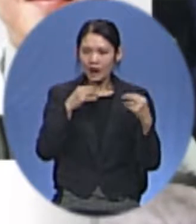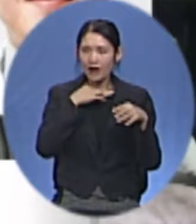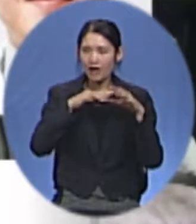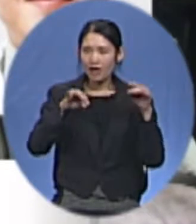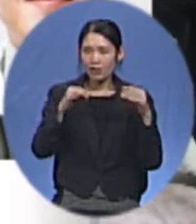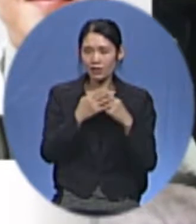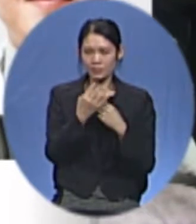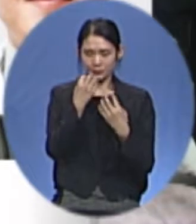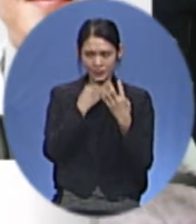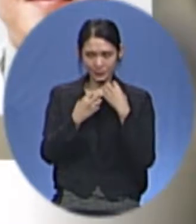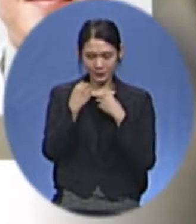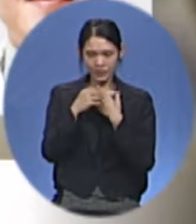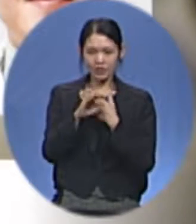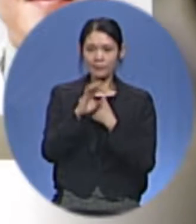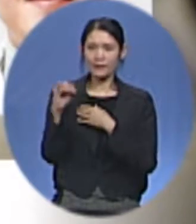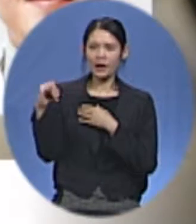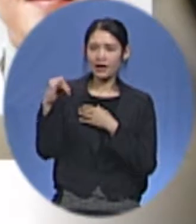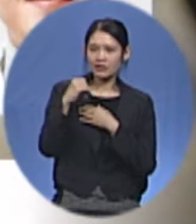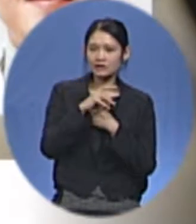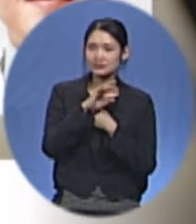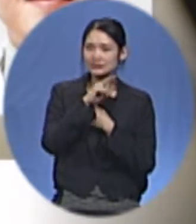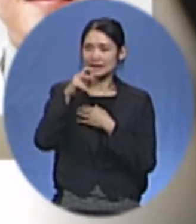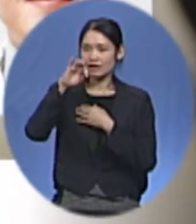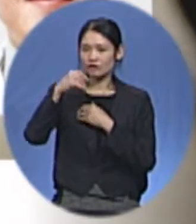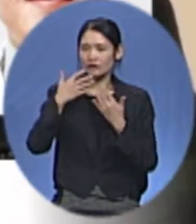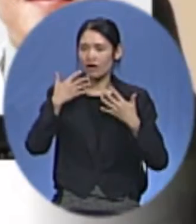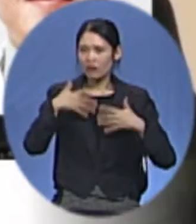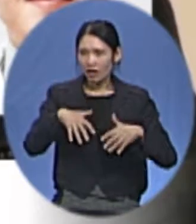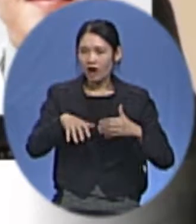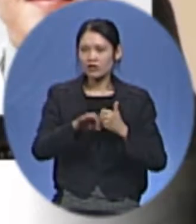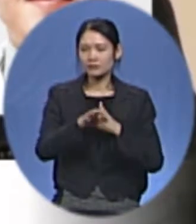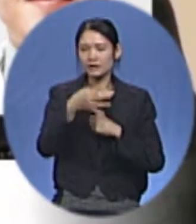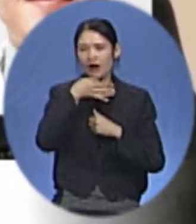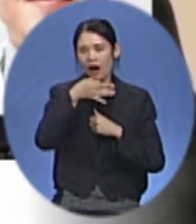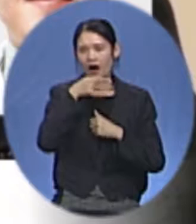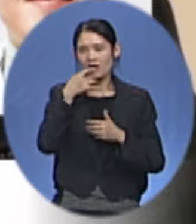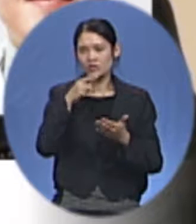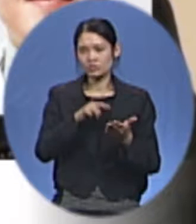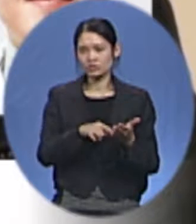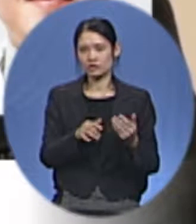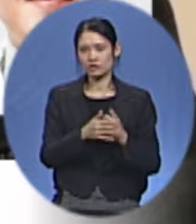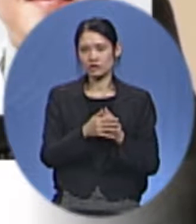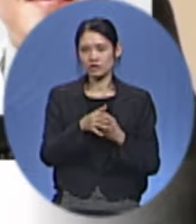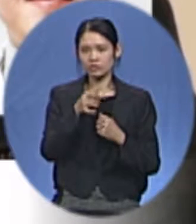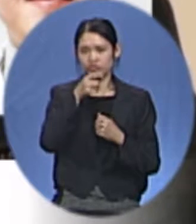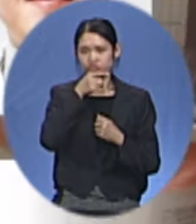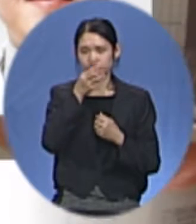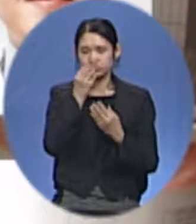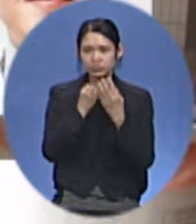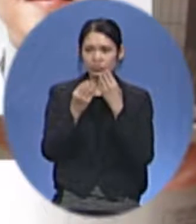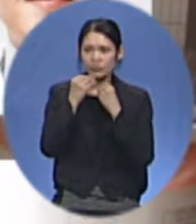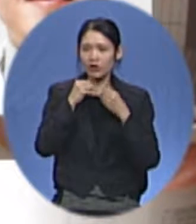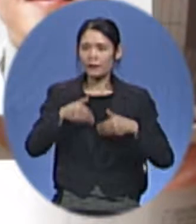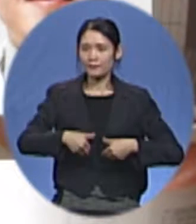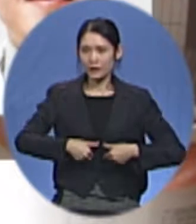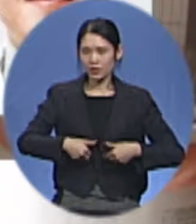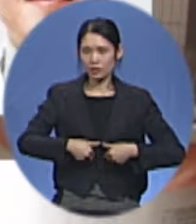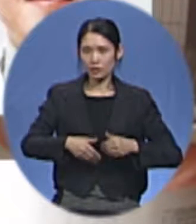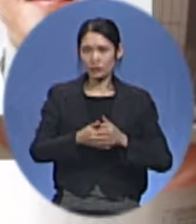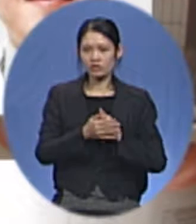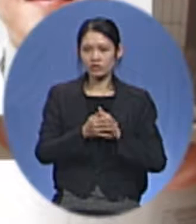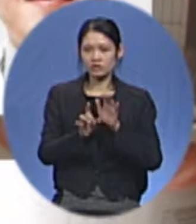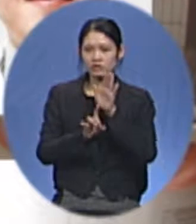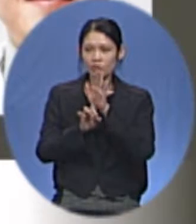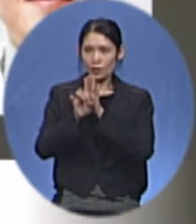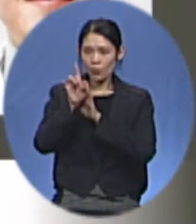점막으로 침투하는 바이러스나 세균에서 약하게 돼서 감기에서 잘 걸리게 되는 것입니다. 물을 좀 수분 섭취를 많이 하고 실내의 습도를